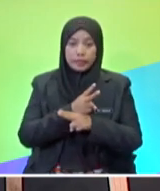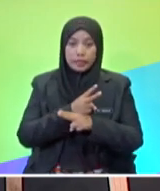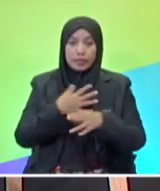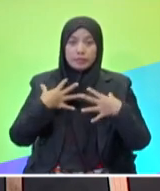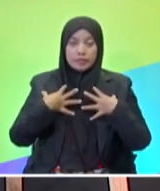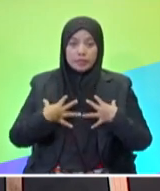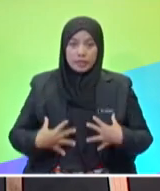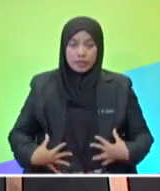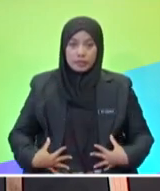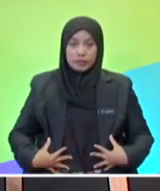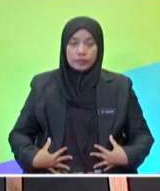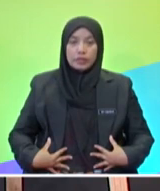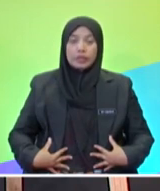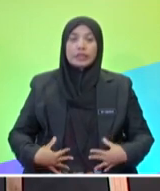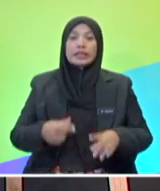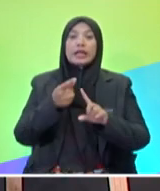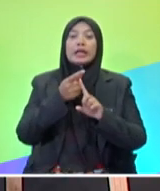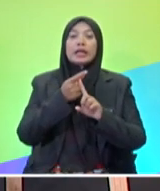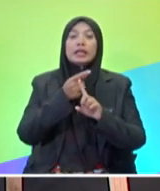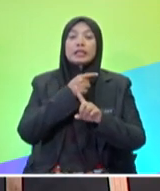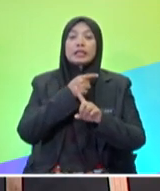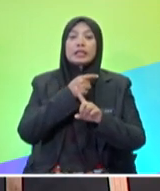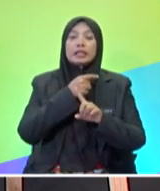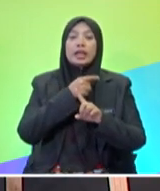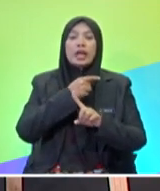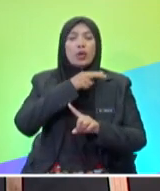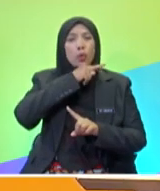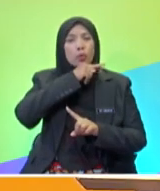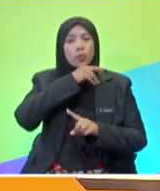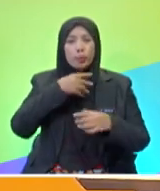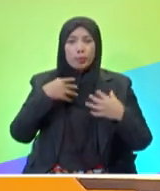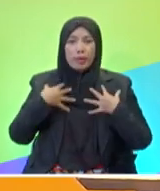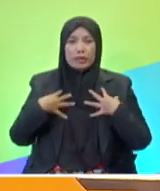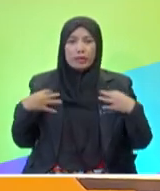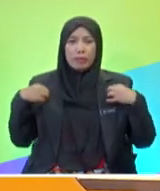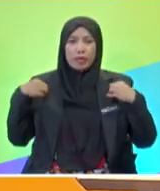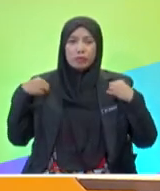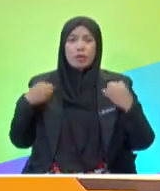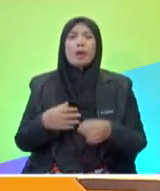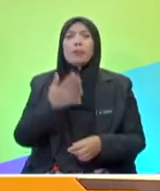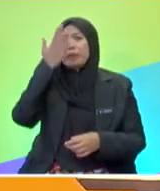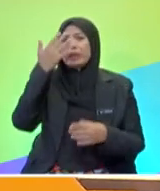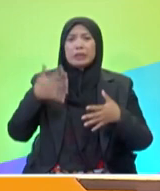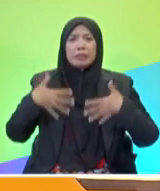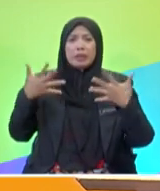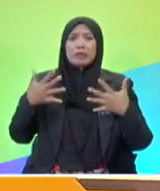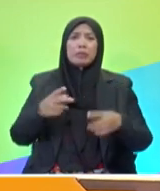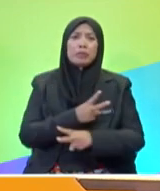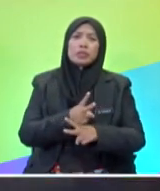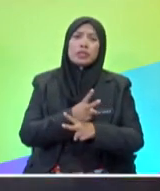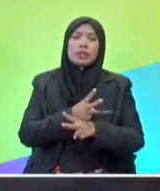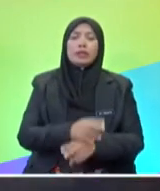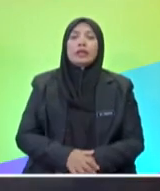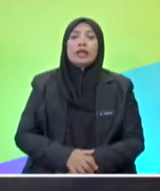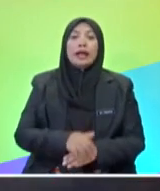pakaian daripada najis dan juga kekotoran. Macam mana kita nak jaga dia Syafiqah? Ini adalah